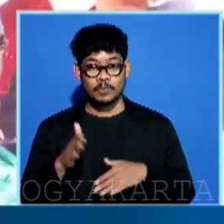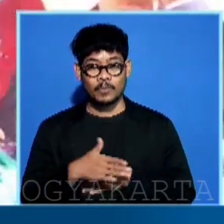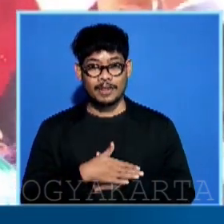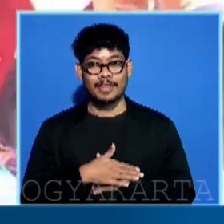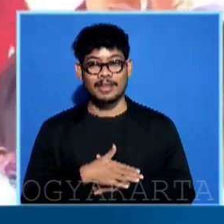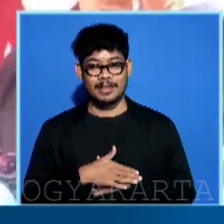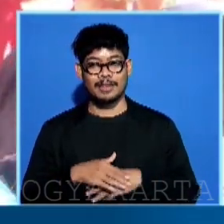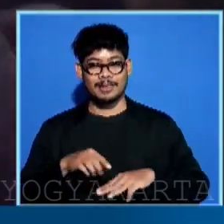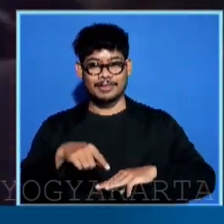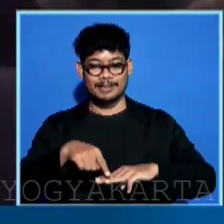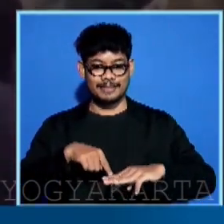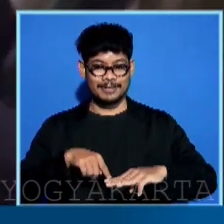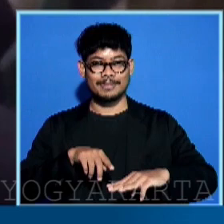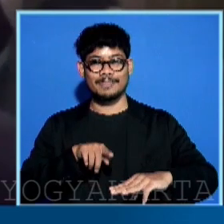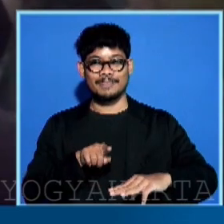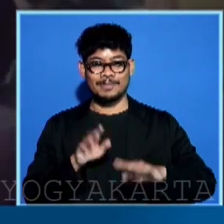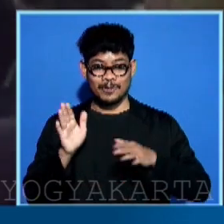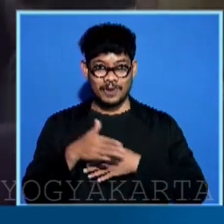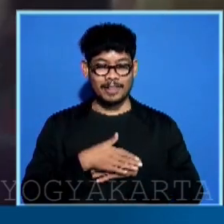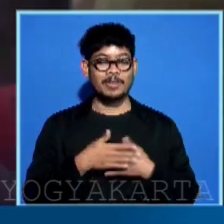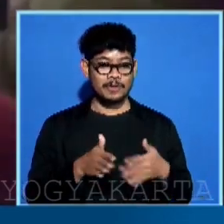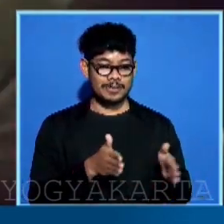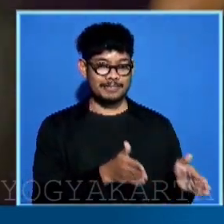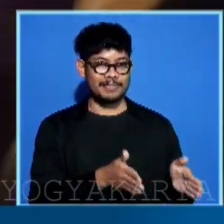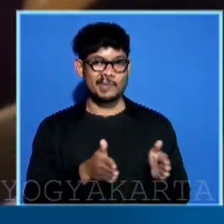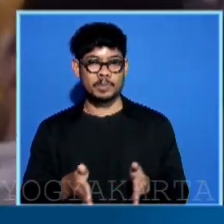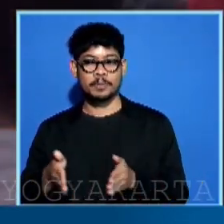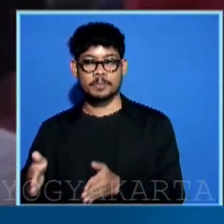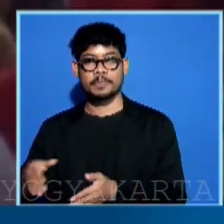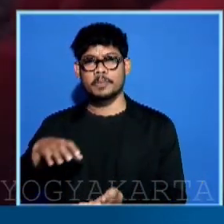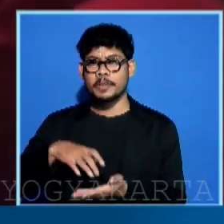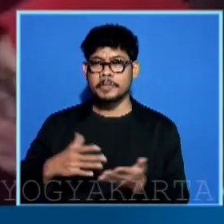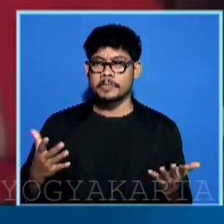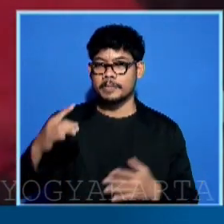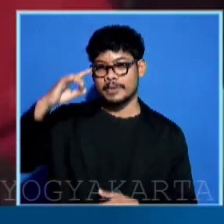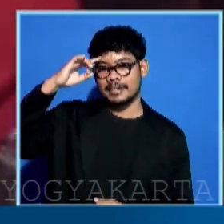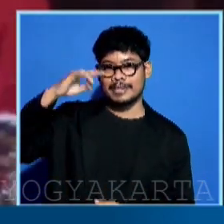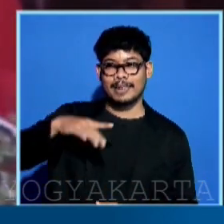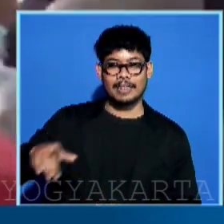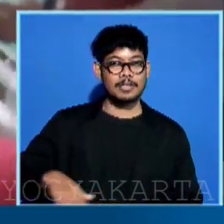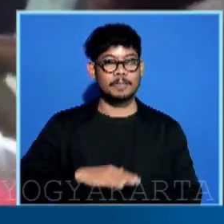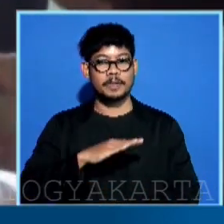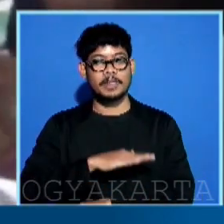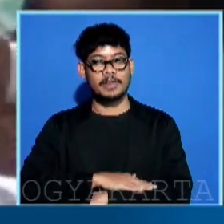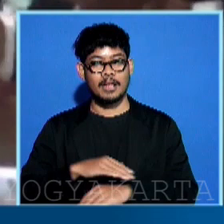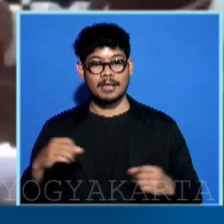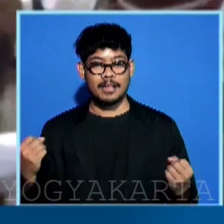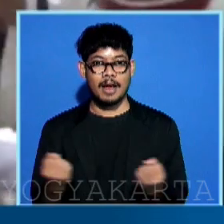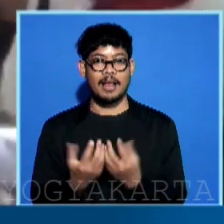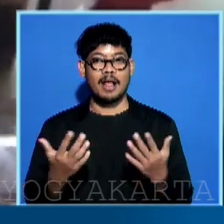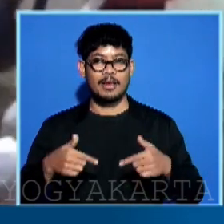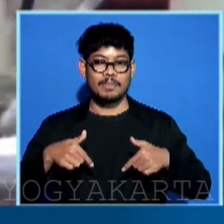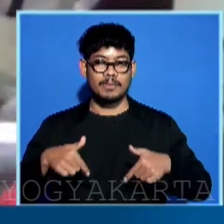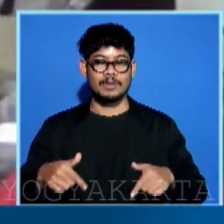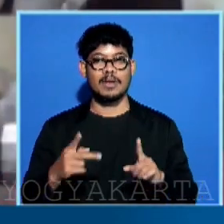jenazah dimakamkan di tempat pemakaman umum desa setempat. Seperti diberitakan, kecelakaan bus Handoyo yang mengangkut